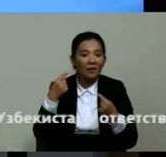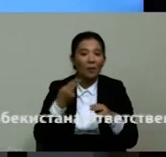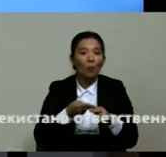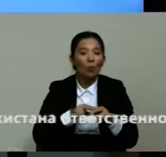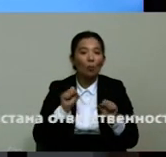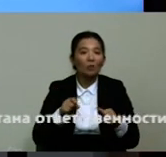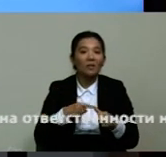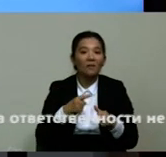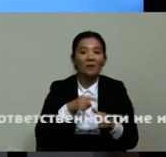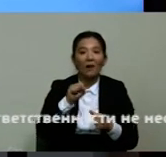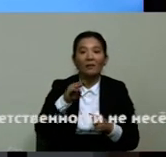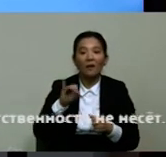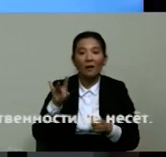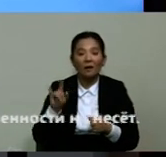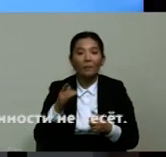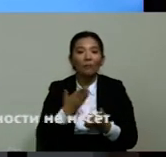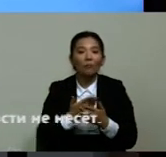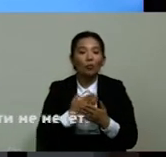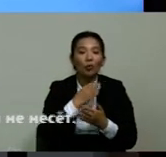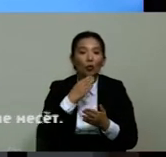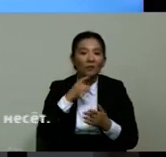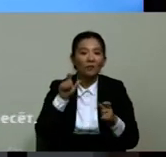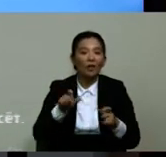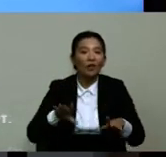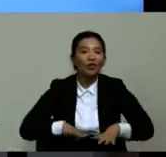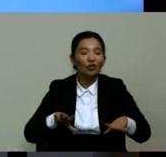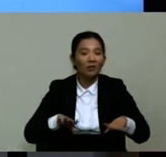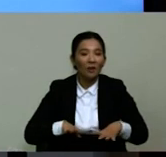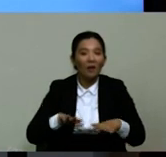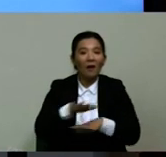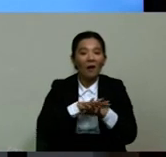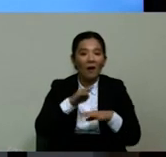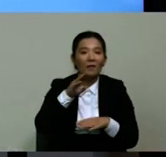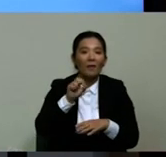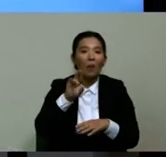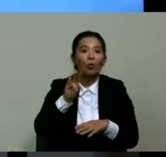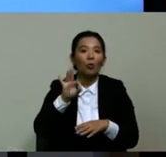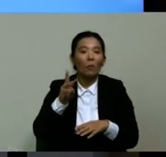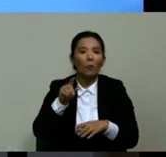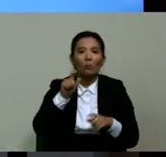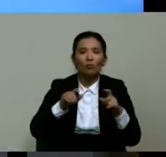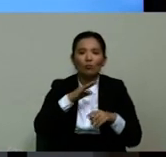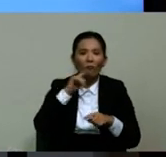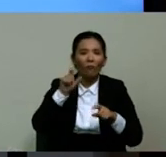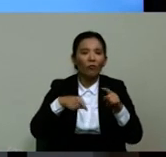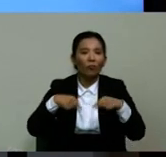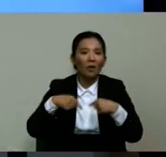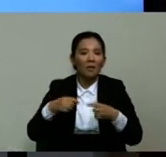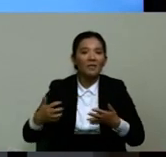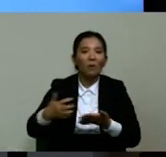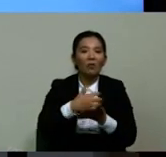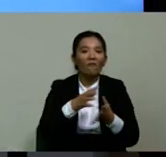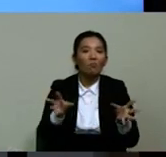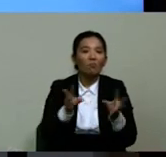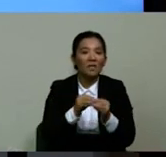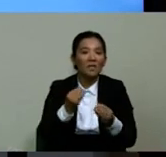можно назвать отарой. Множество лошадей – табуном. Множество футболистов, собравшихся вместе